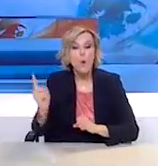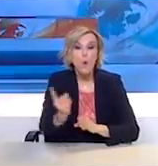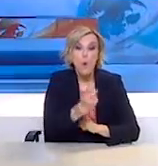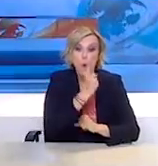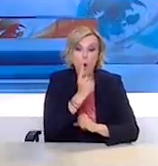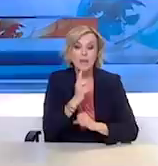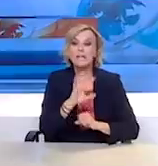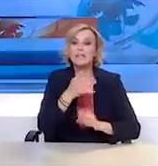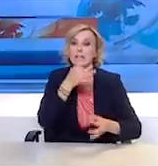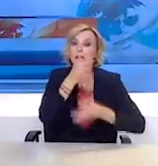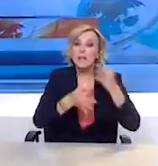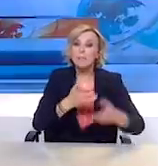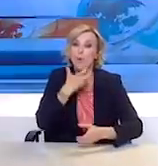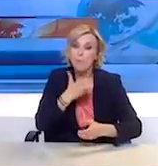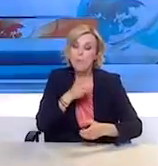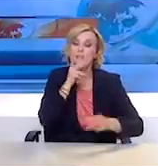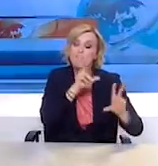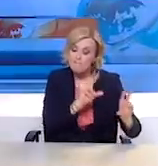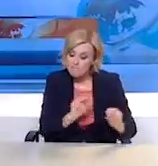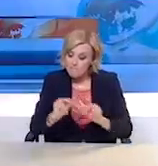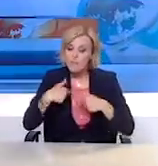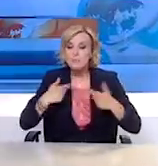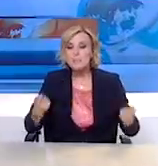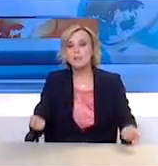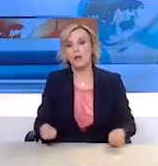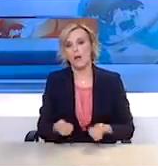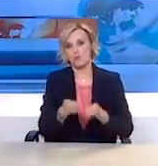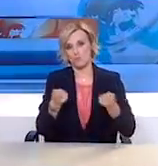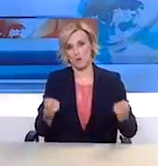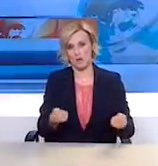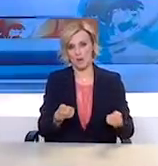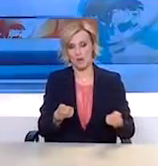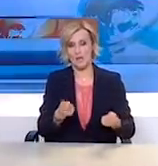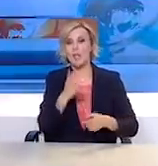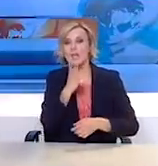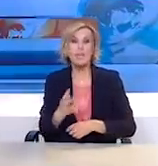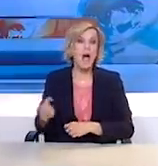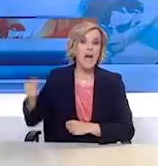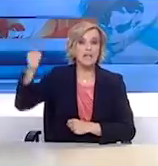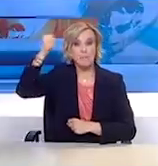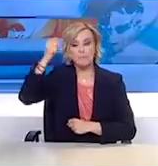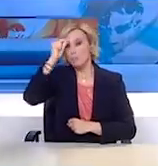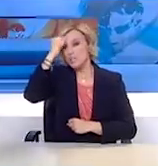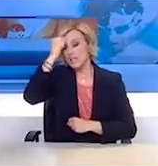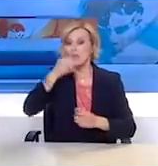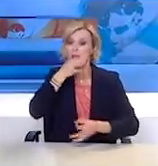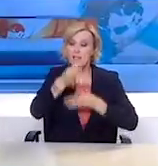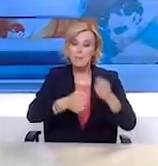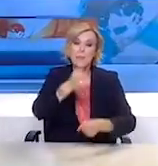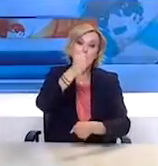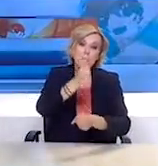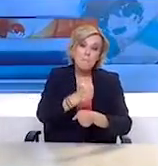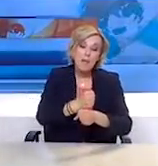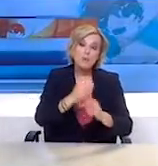την προτροπή της Ιεράς Συνόδου. Εξάλλου, ο Μακαριότατος Αρχιεπίσκοπος της Εκκλησίας της Ελλάδας ήταν σαφής όταν είπε ότι μένουμε σπίτι